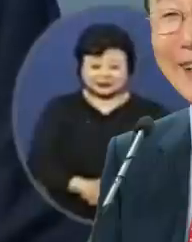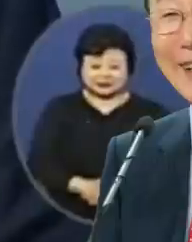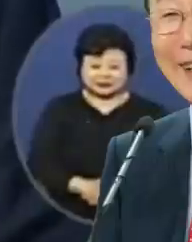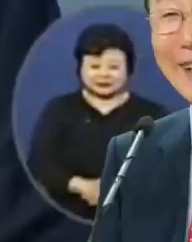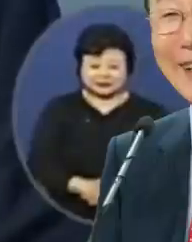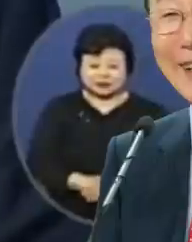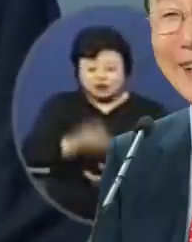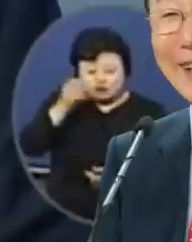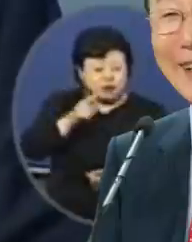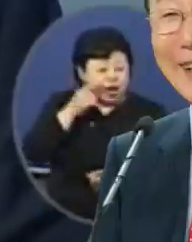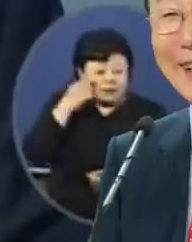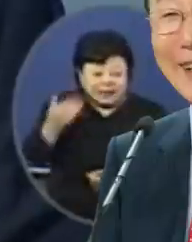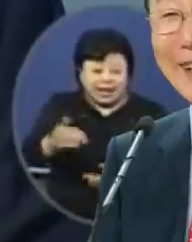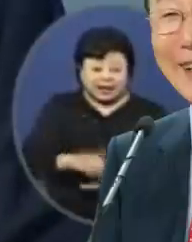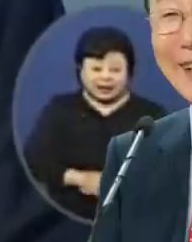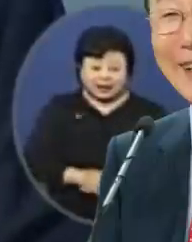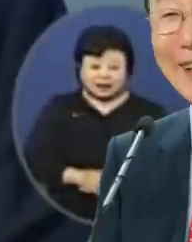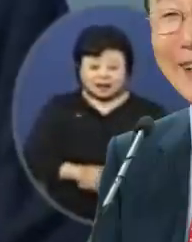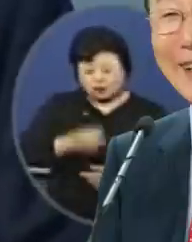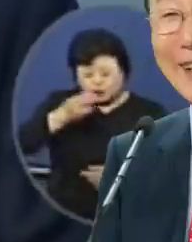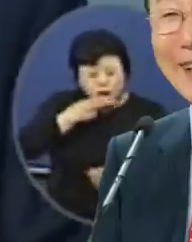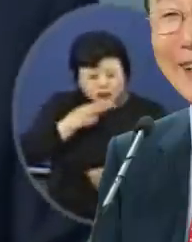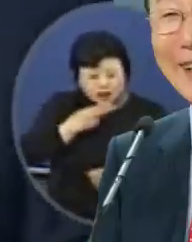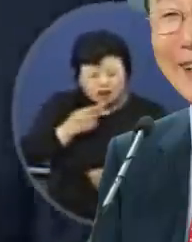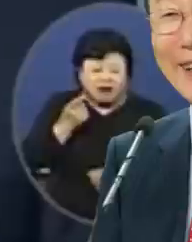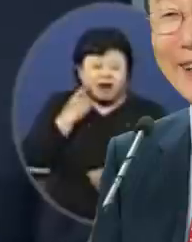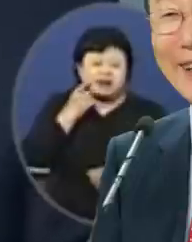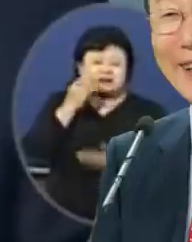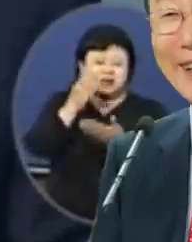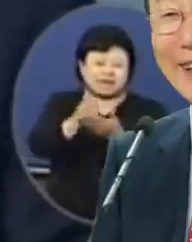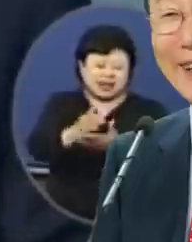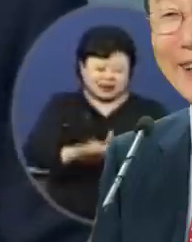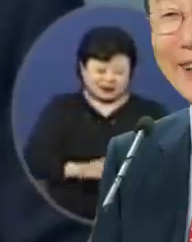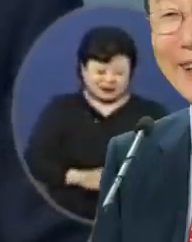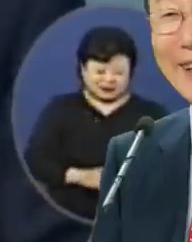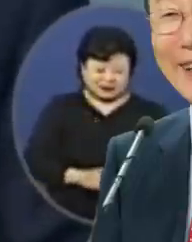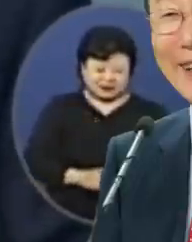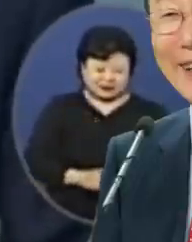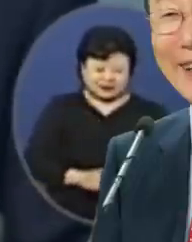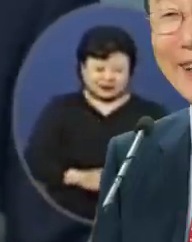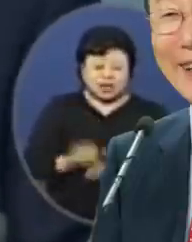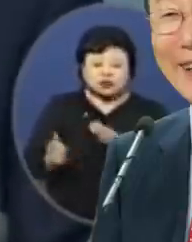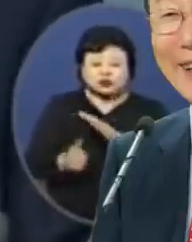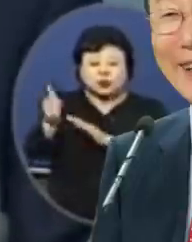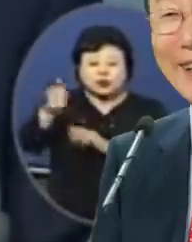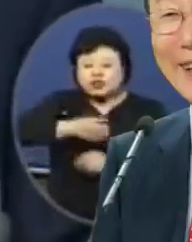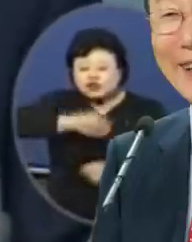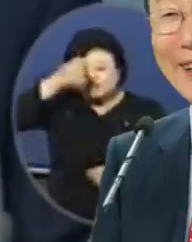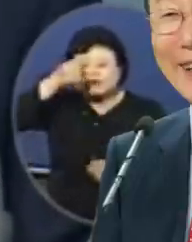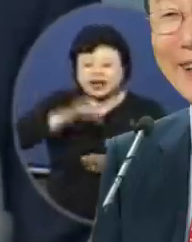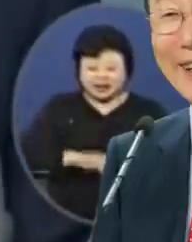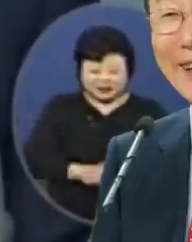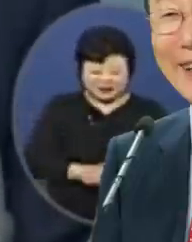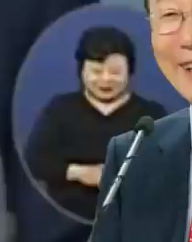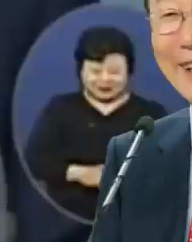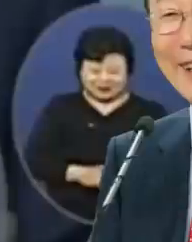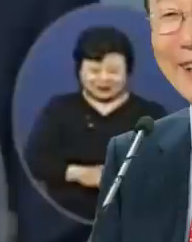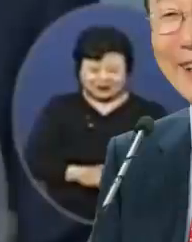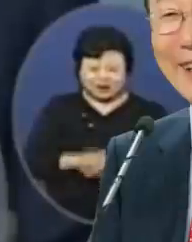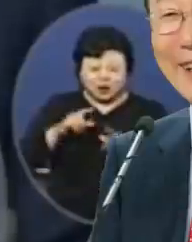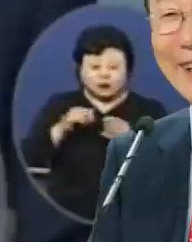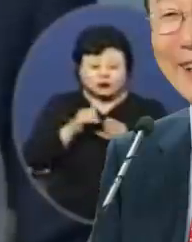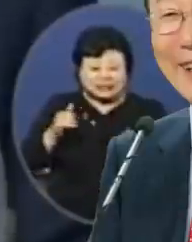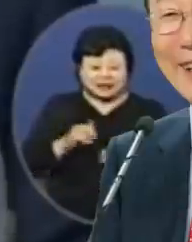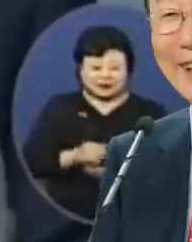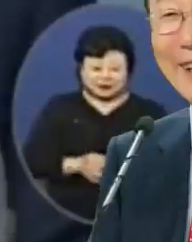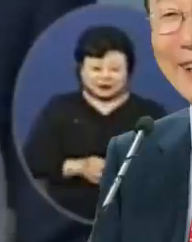어떤 꿈을 꿉니까? 나는 꿈 안 꿉니다. 거짓말 마십시오. 소원이 꿈입니다. 소원은 우리 보통 사람들이 말할 때